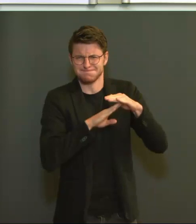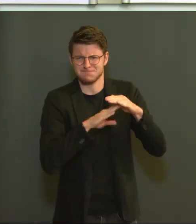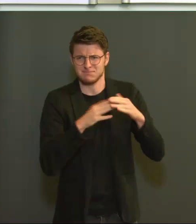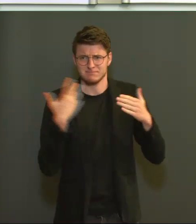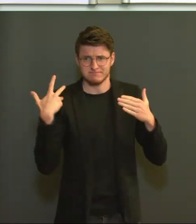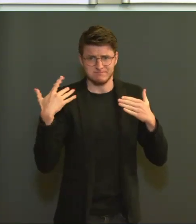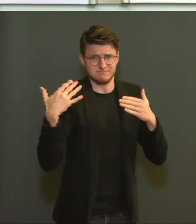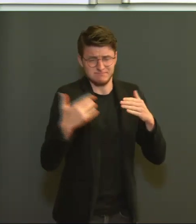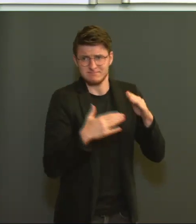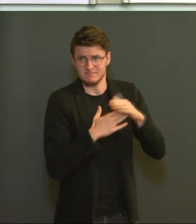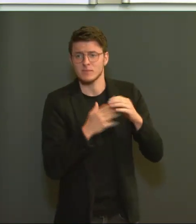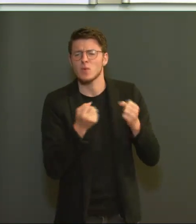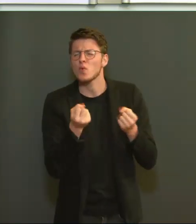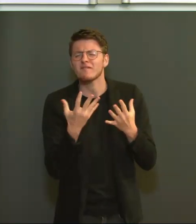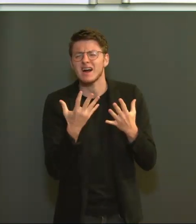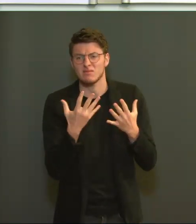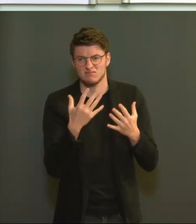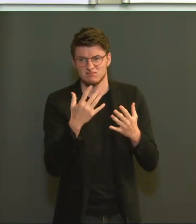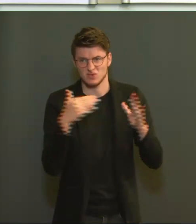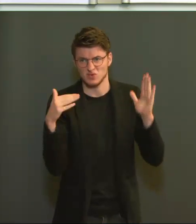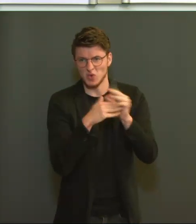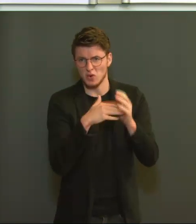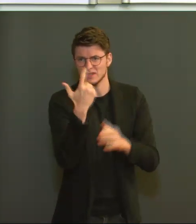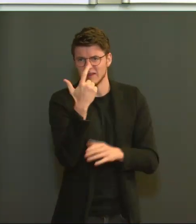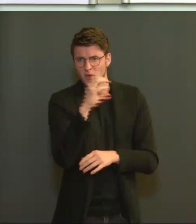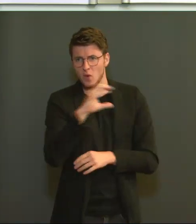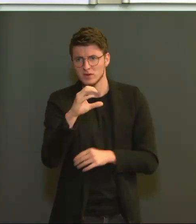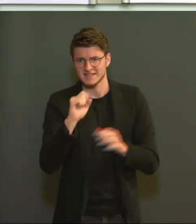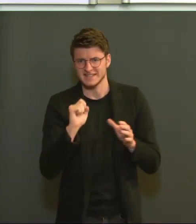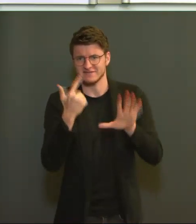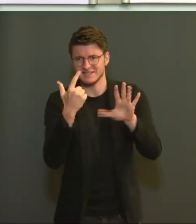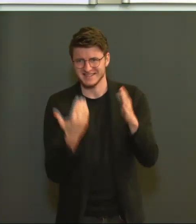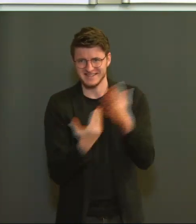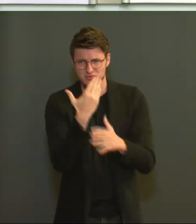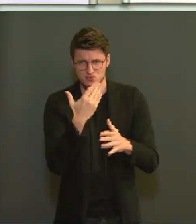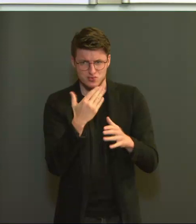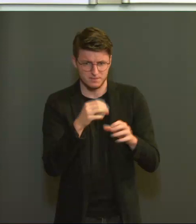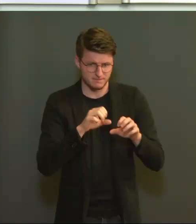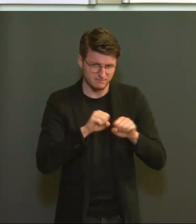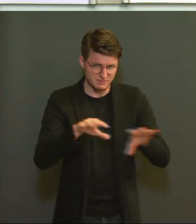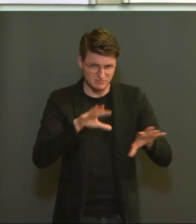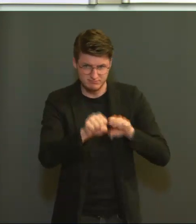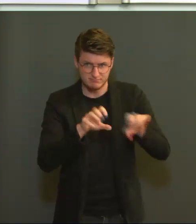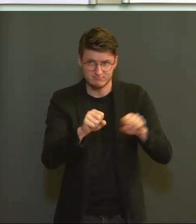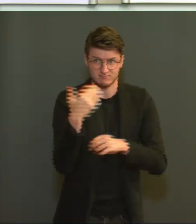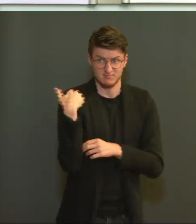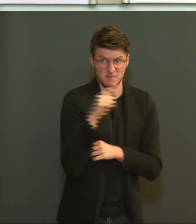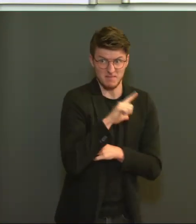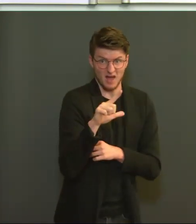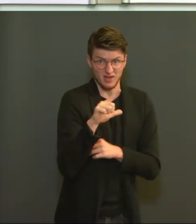Namelijk 1717 nieuwe vastgestelde gevallen op één dag.